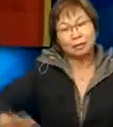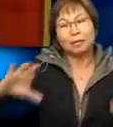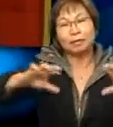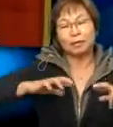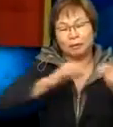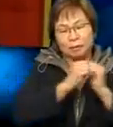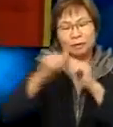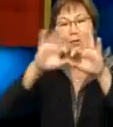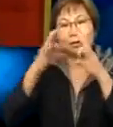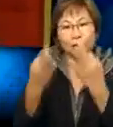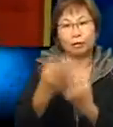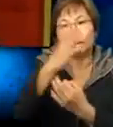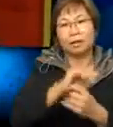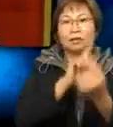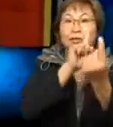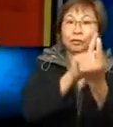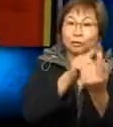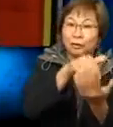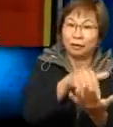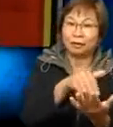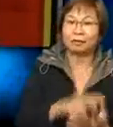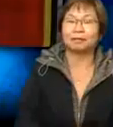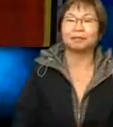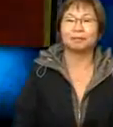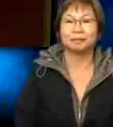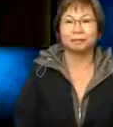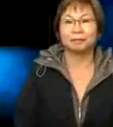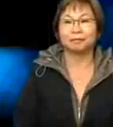Selamat beristirahat bersama keluarga dan jumpa lagi.